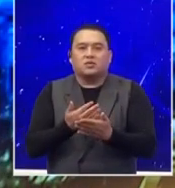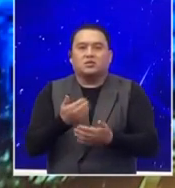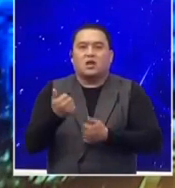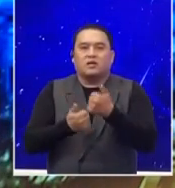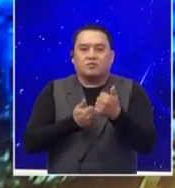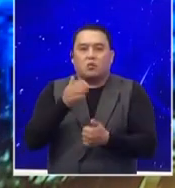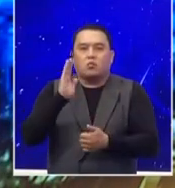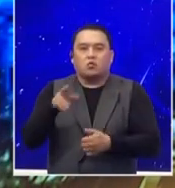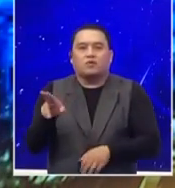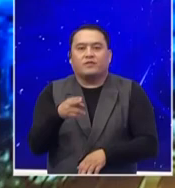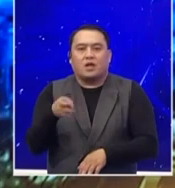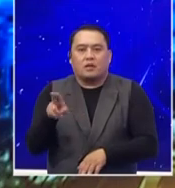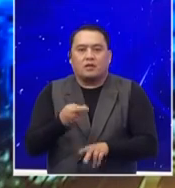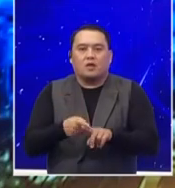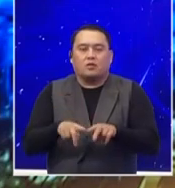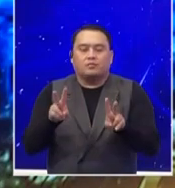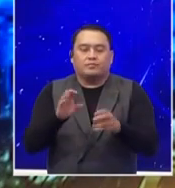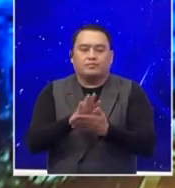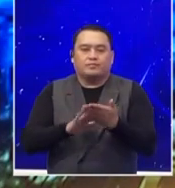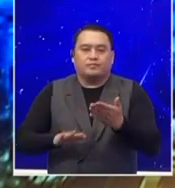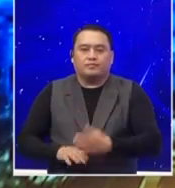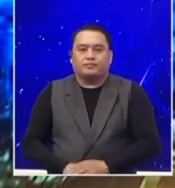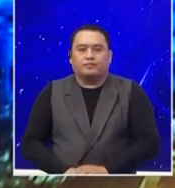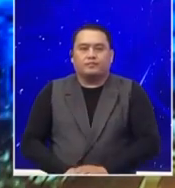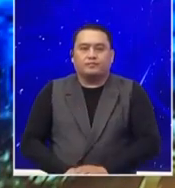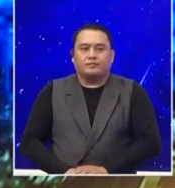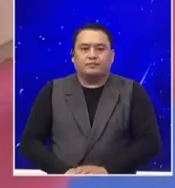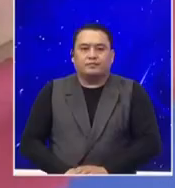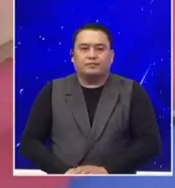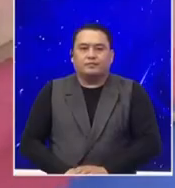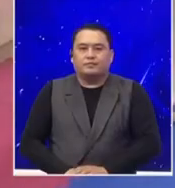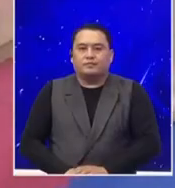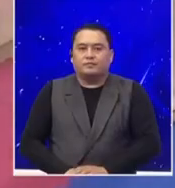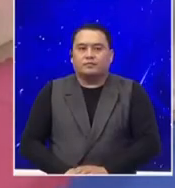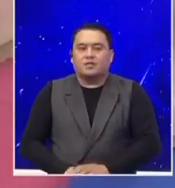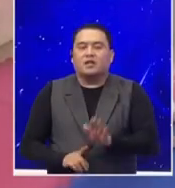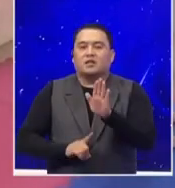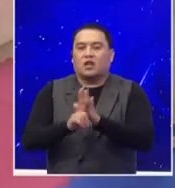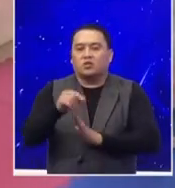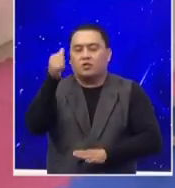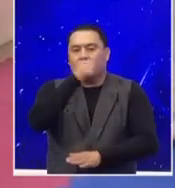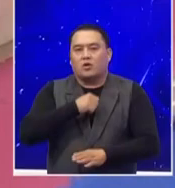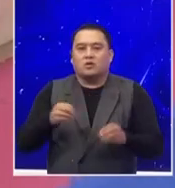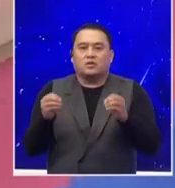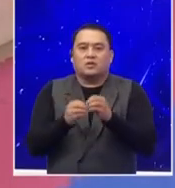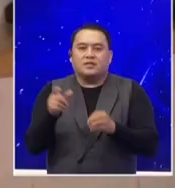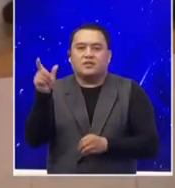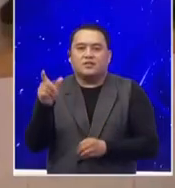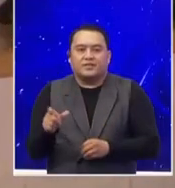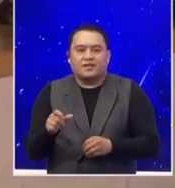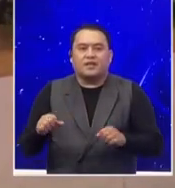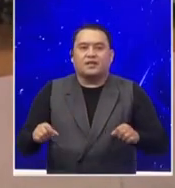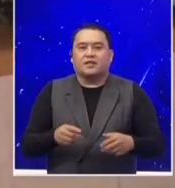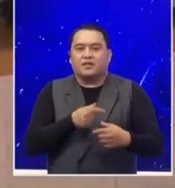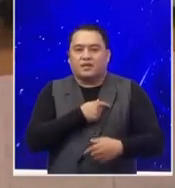зарубежные соревнования состоятся в декабре. Тему продолжит Алексей Цой. Еще в начале года 10 воспитанников под руководством